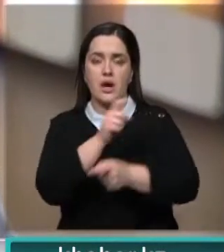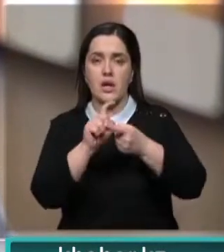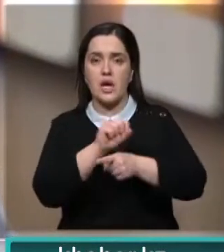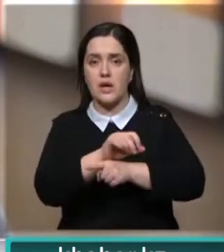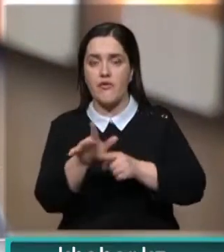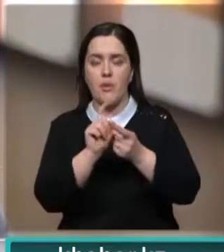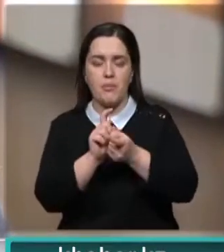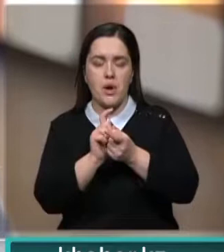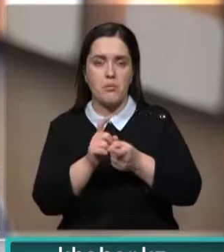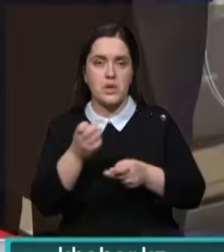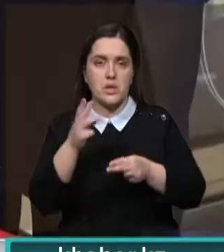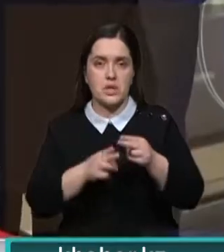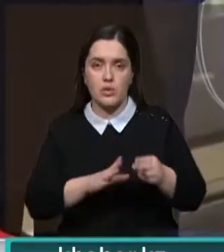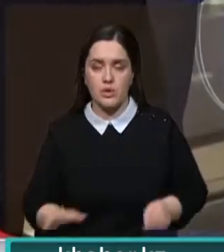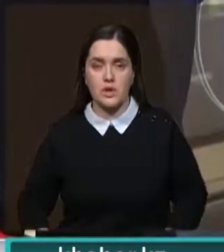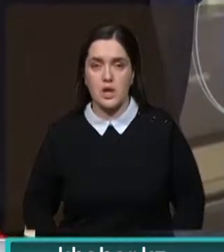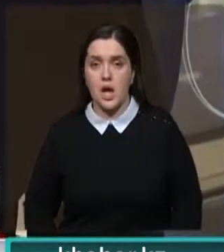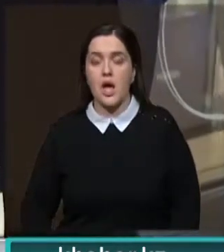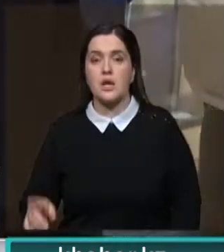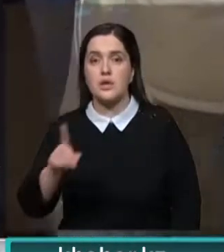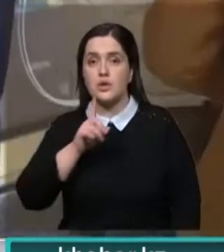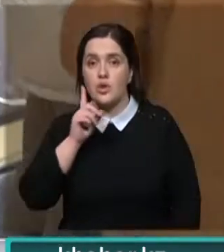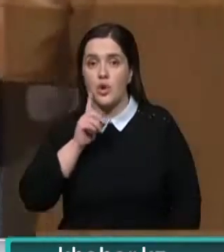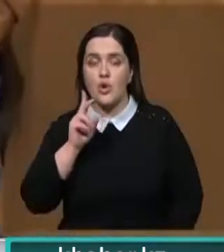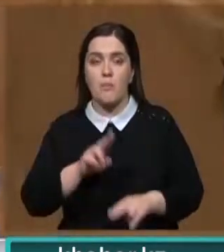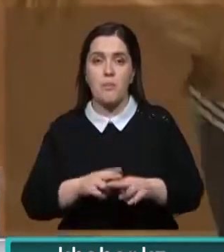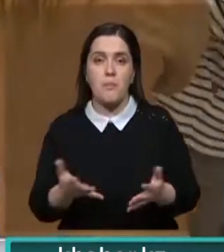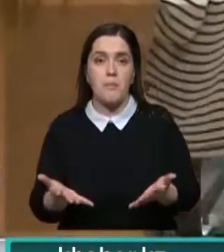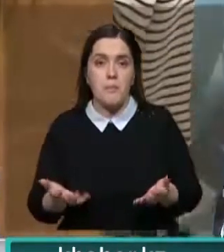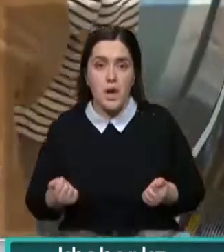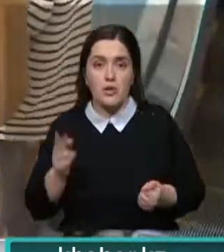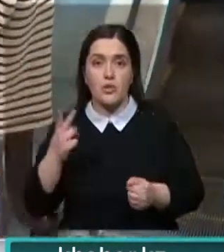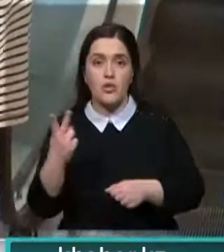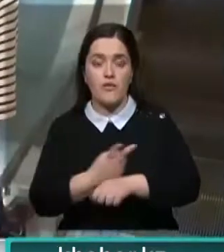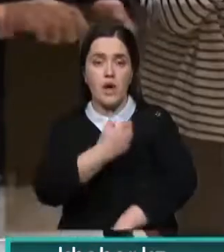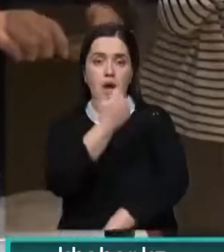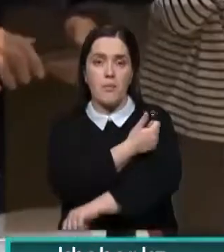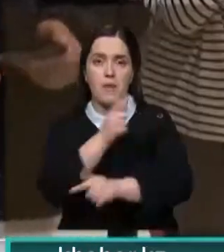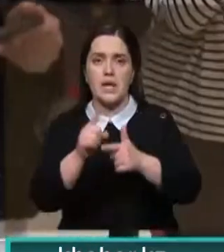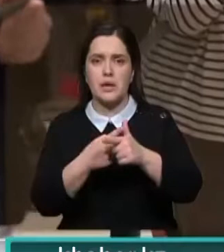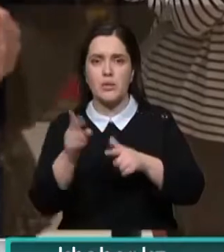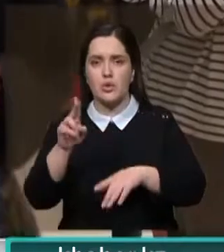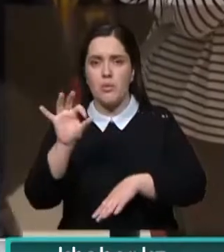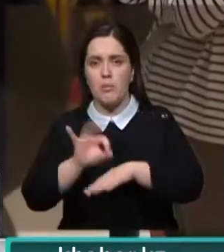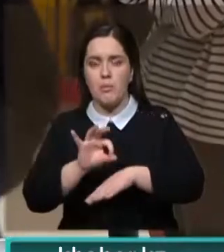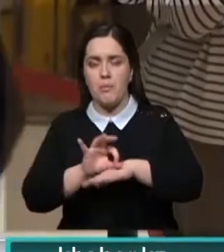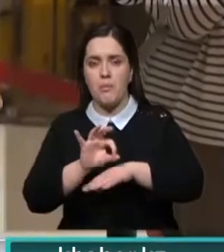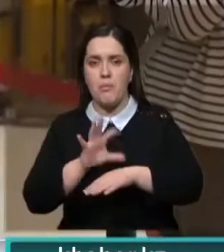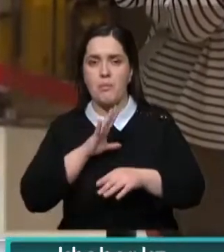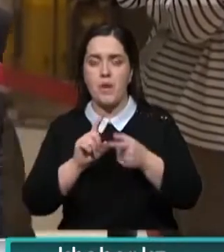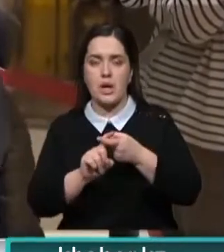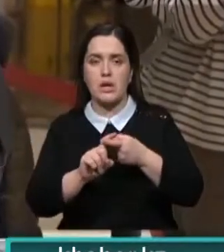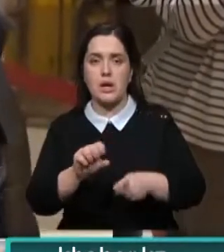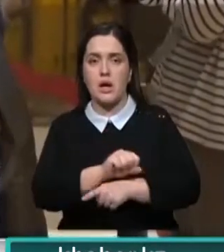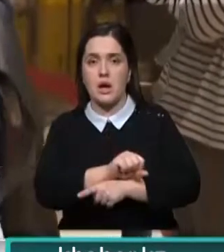борьба никогда не закончится. Зеленый паспорт получат вакцинированные дважды, либо переболевшие спустя 14 дней после